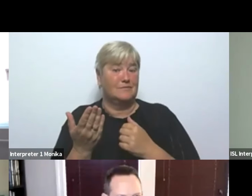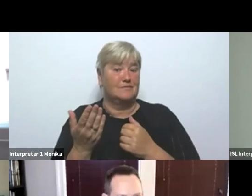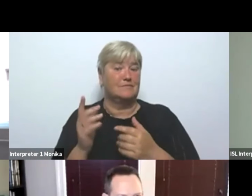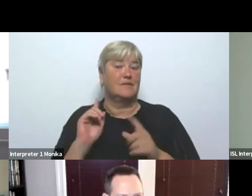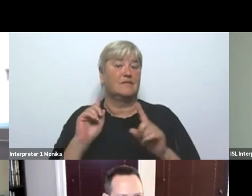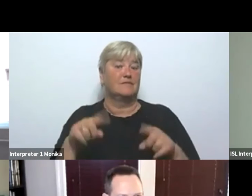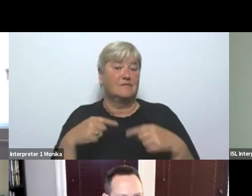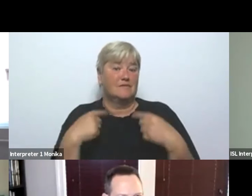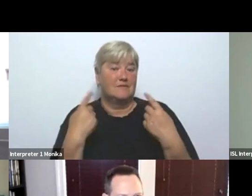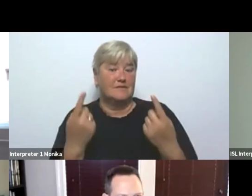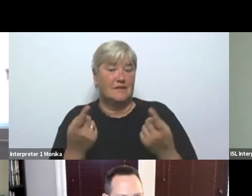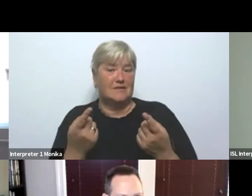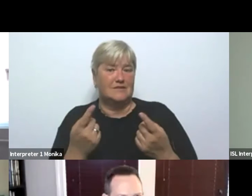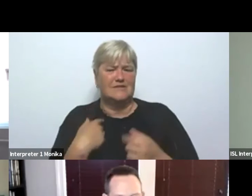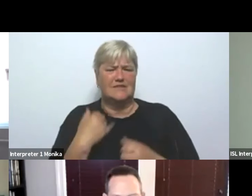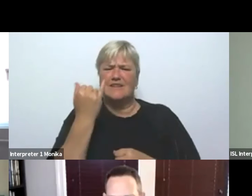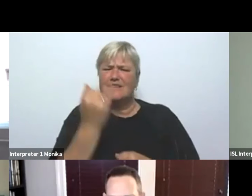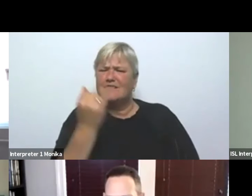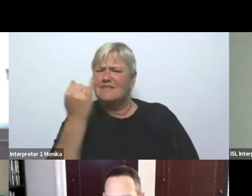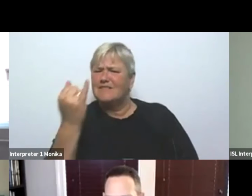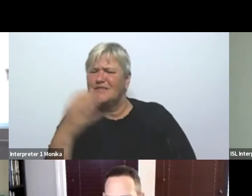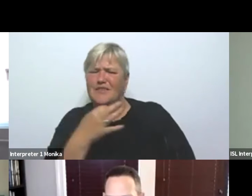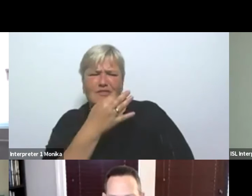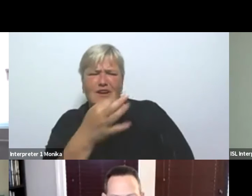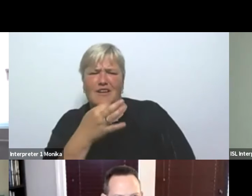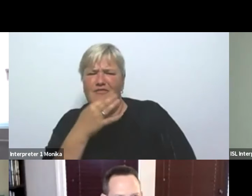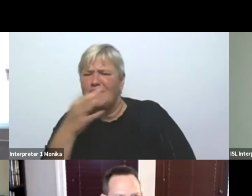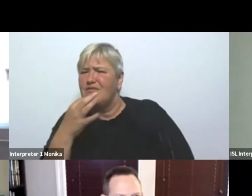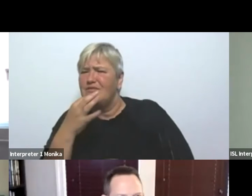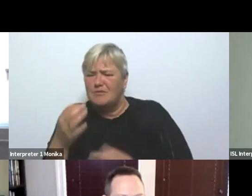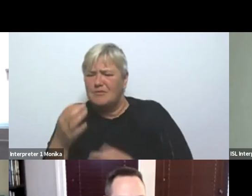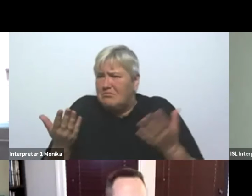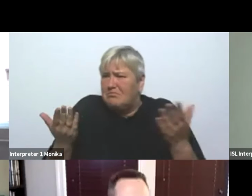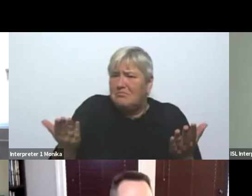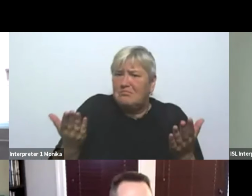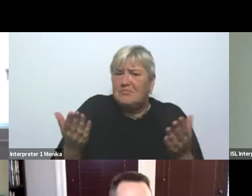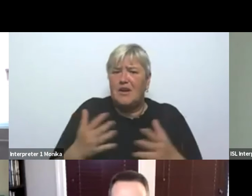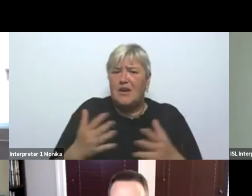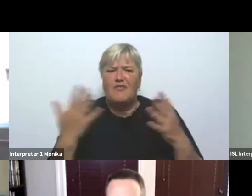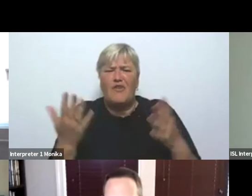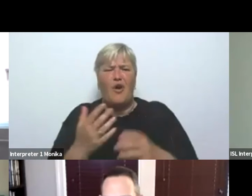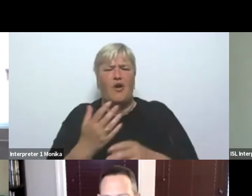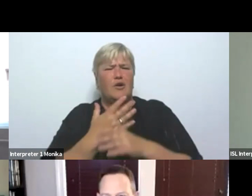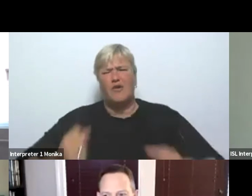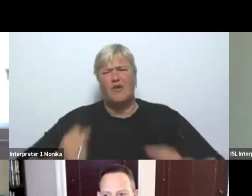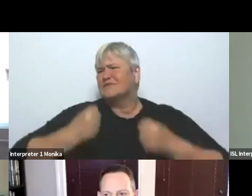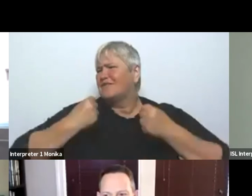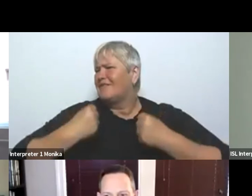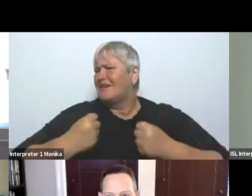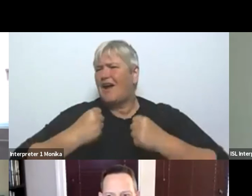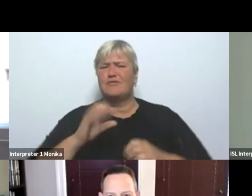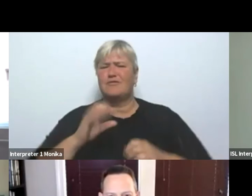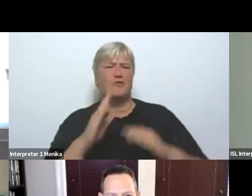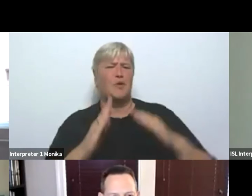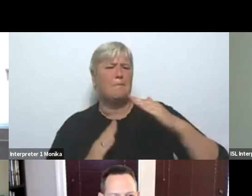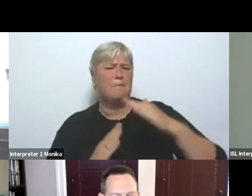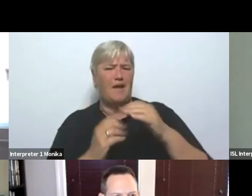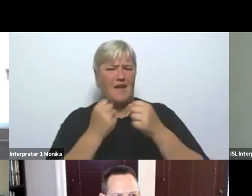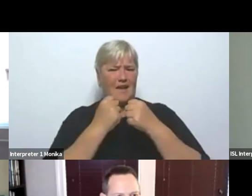dass ich habe jeden gefragt, ja, wo liegt denn jetzt die größte Power der Barrierefreiheit für